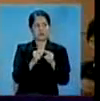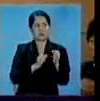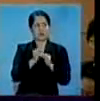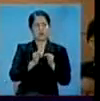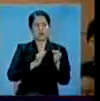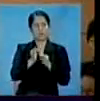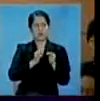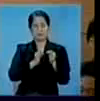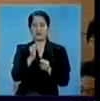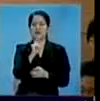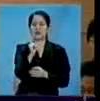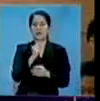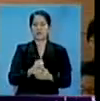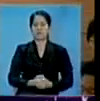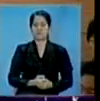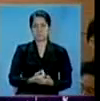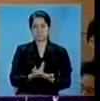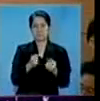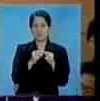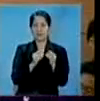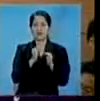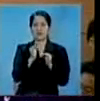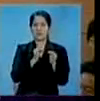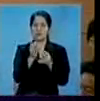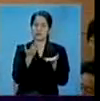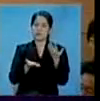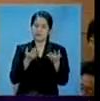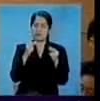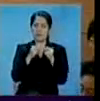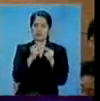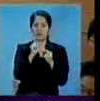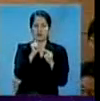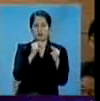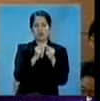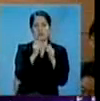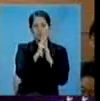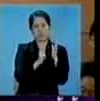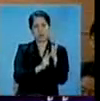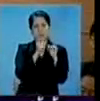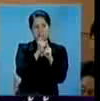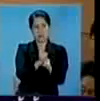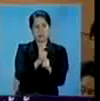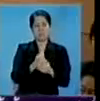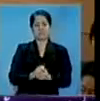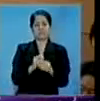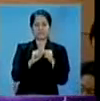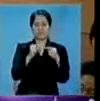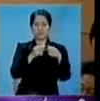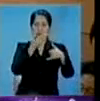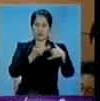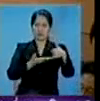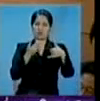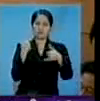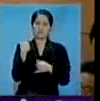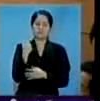ไรท่านก็ต้องไปต่อสู้ในกระบวนการยุติธรรมแต่พฤติกรรมที่ไม่ยอมรับส